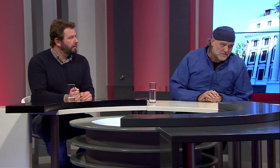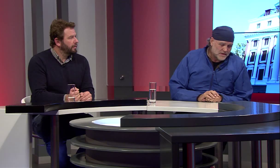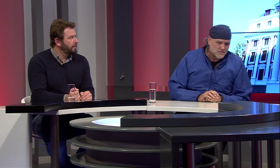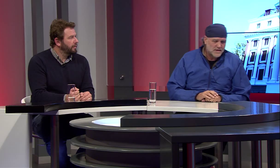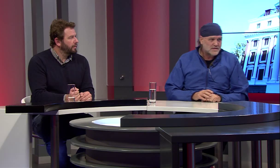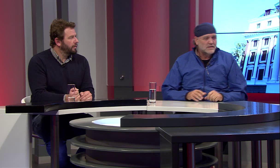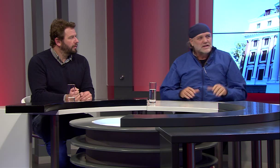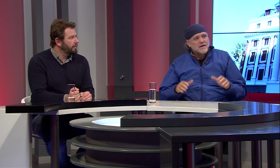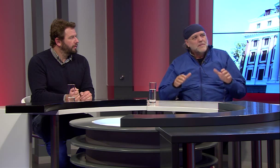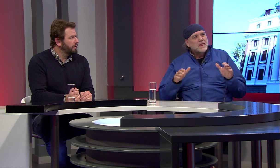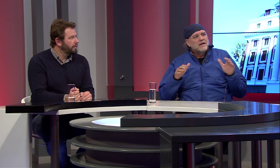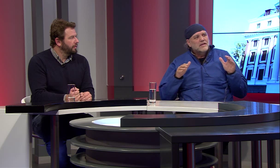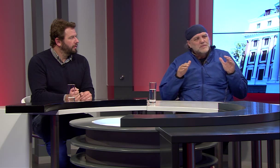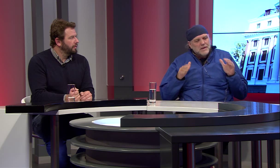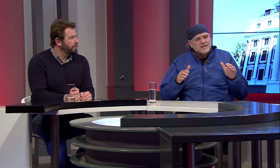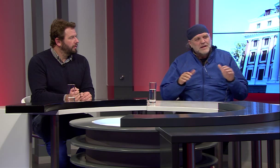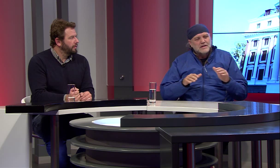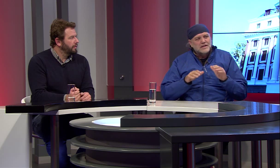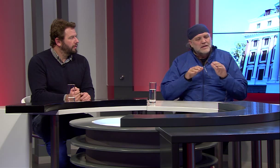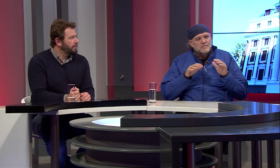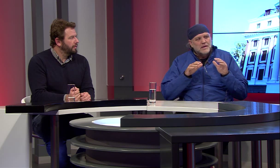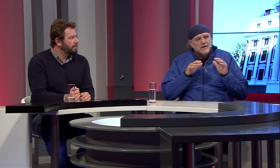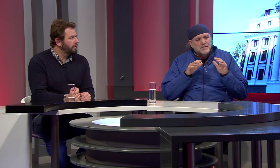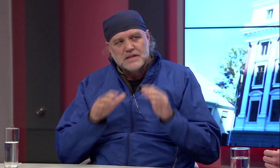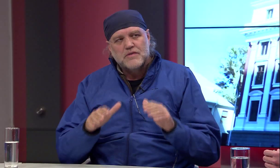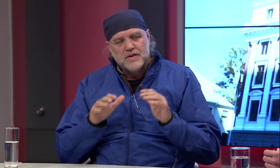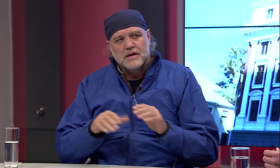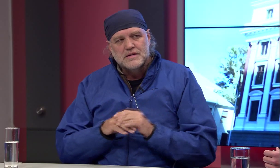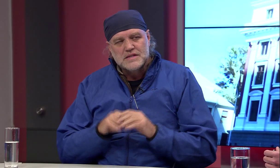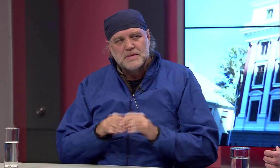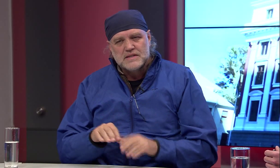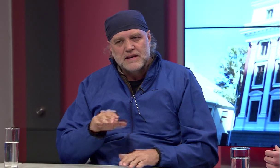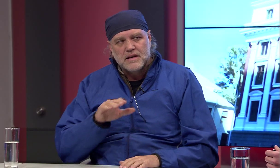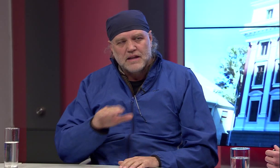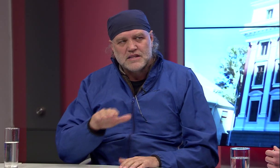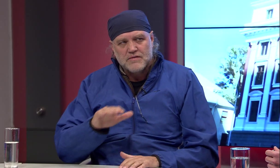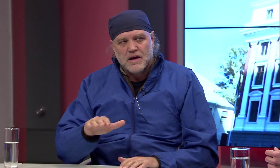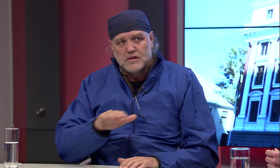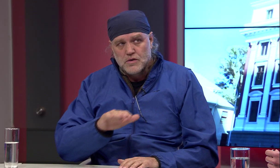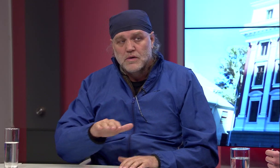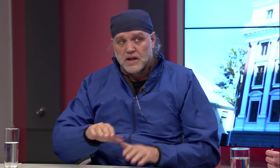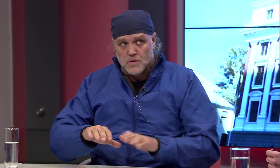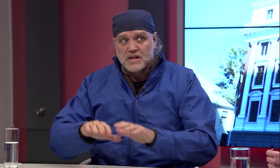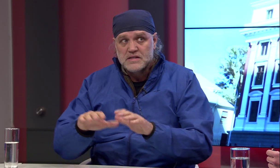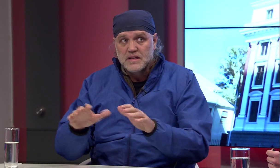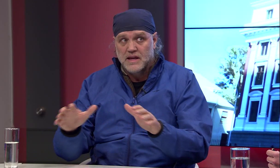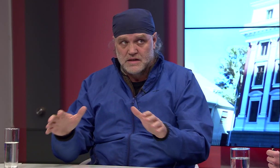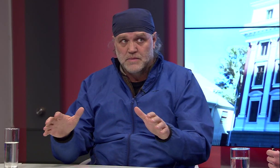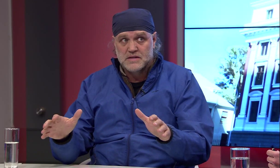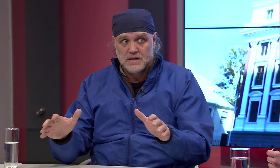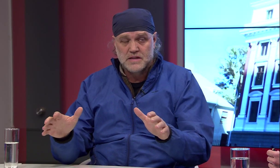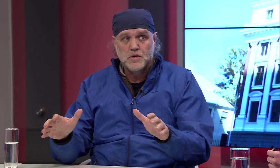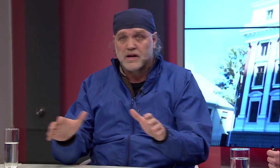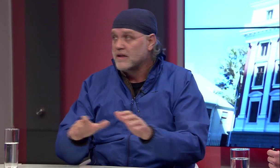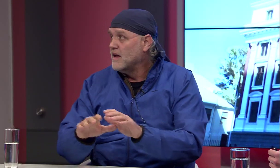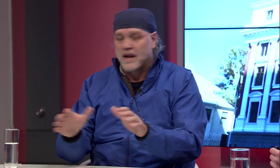vir Pieter gevra het, wat my interessant is. Dis my baie snaaks dat die minister van Finansies en die president laat as het ware toe, dat ons kan sien die